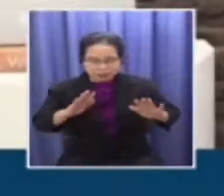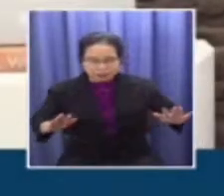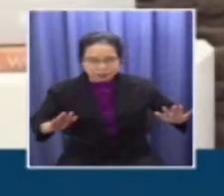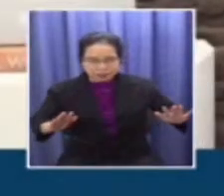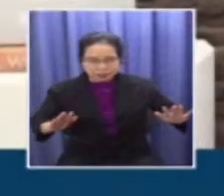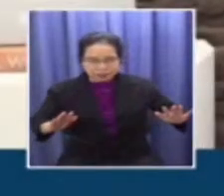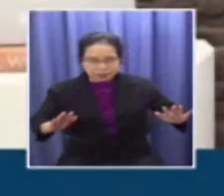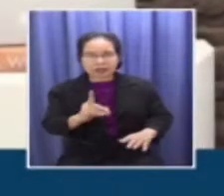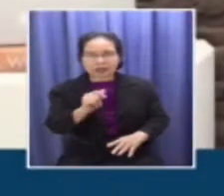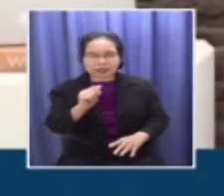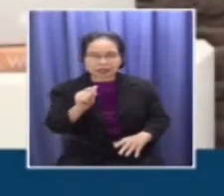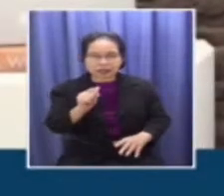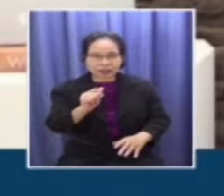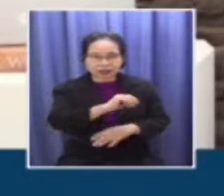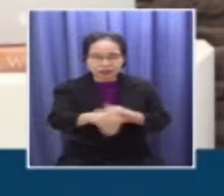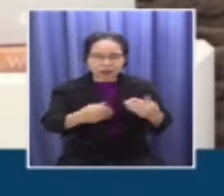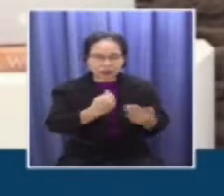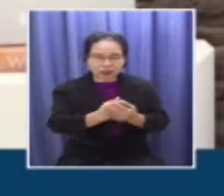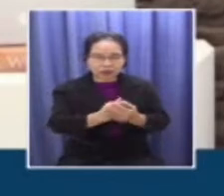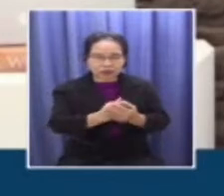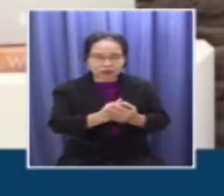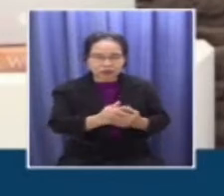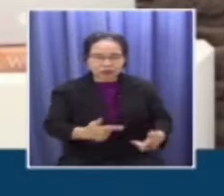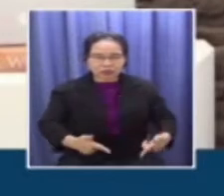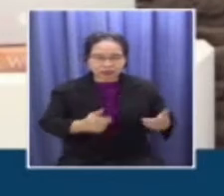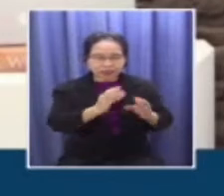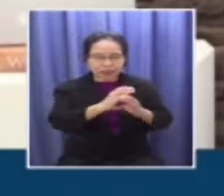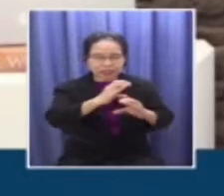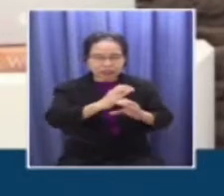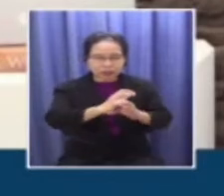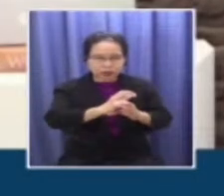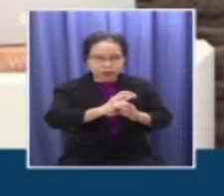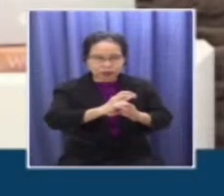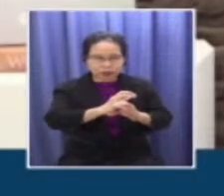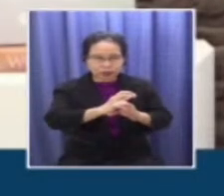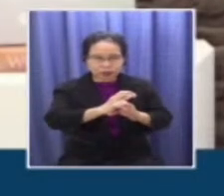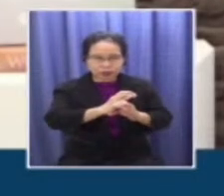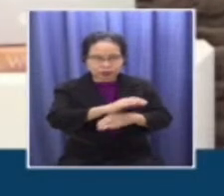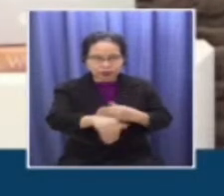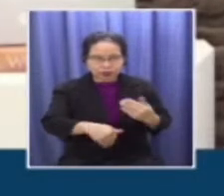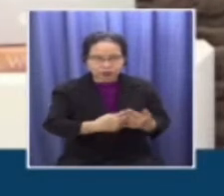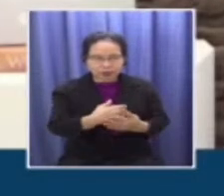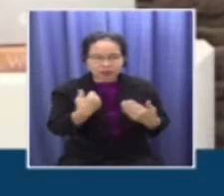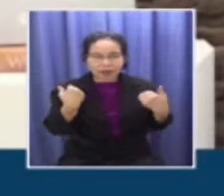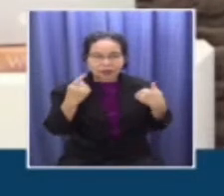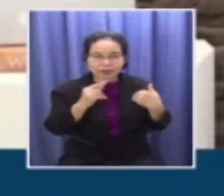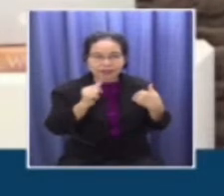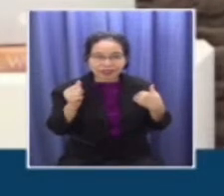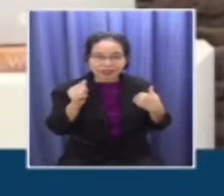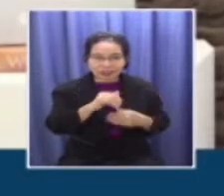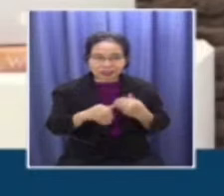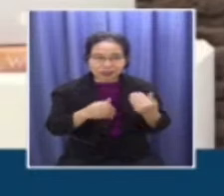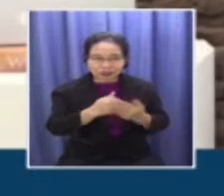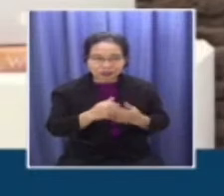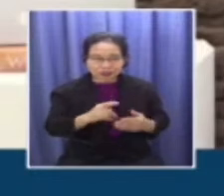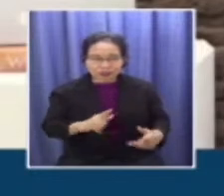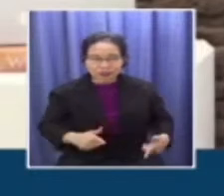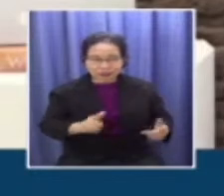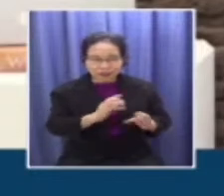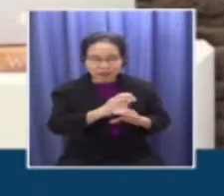mu awofoɔ no su a wɔ akobofra no mu no saa awo mu ahyansode akwa na fa ne DNA